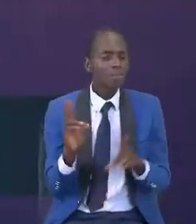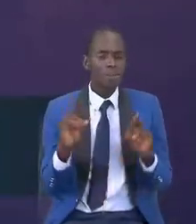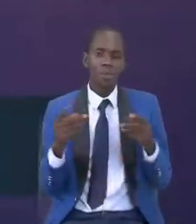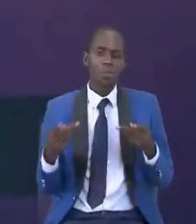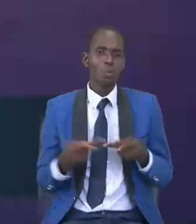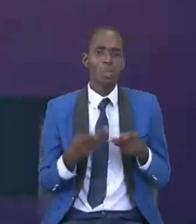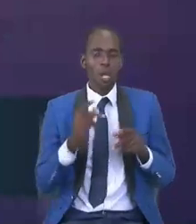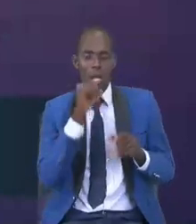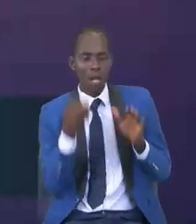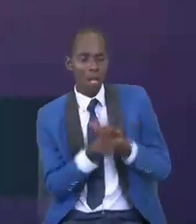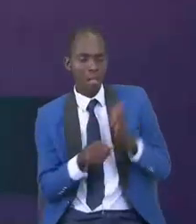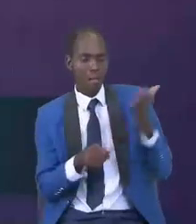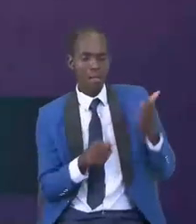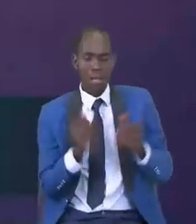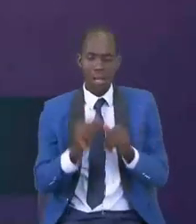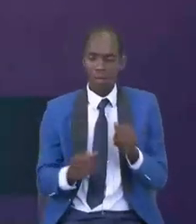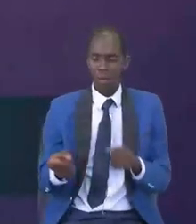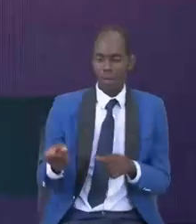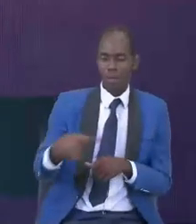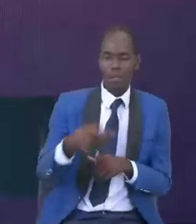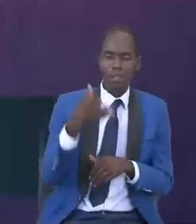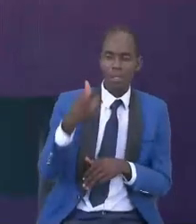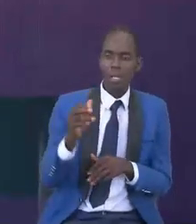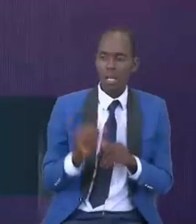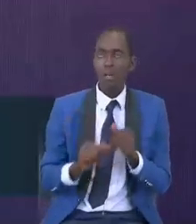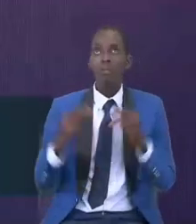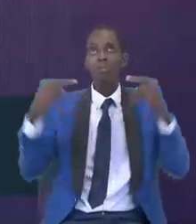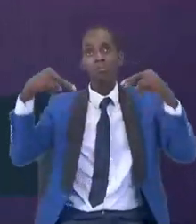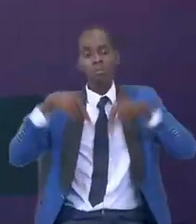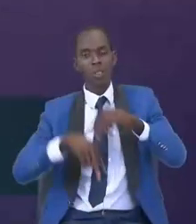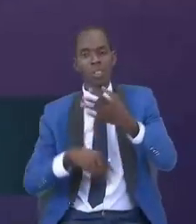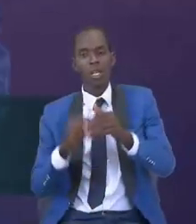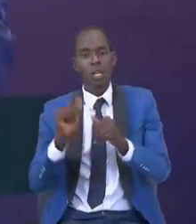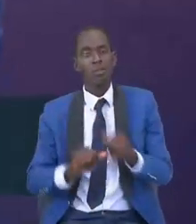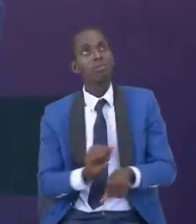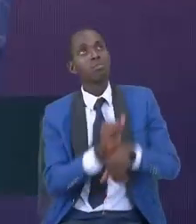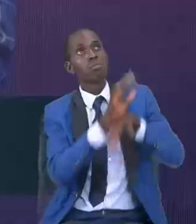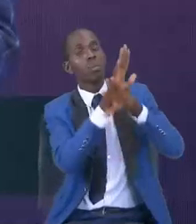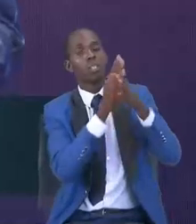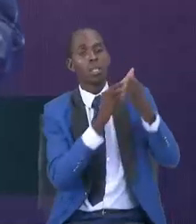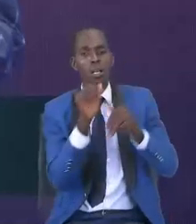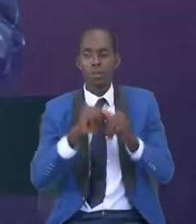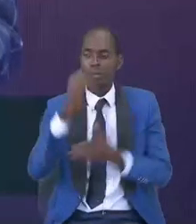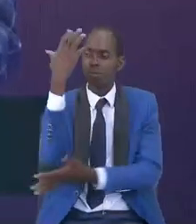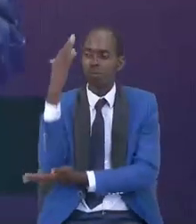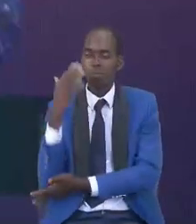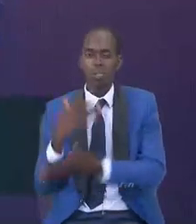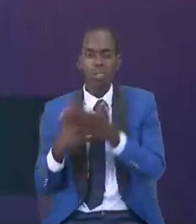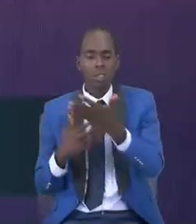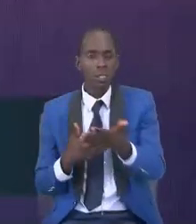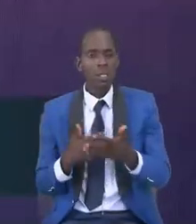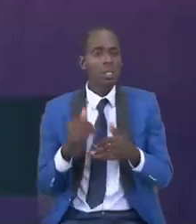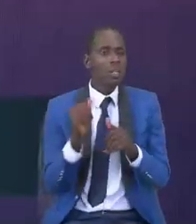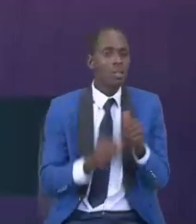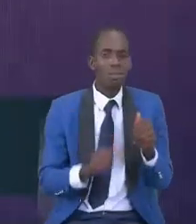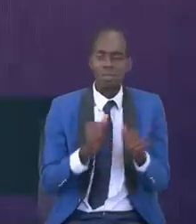puis-je fuir? Est-ce qu'il y a un coin là-bas? Est-ce qu'il y a une hauteur là-bas? Est-ce qu'il y a une vallée là-bas? Est-ce qu'il y a une montagne là-bas? Est-ce qu'il y a une forêt là-bas? Est-ce